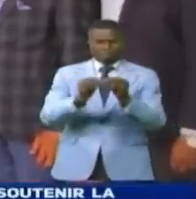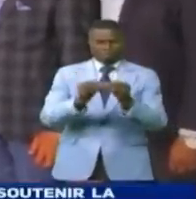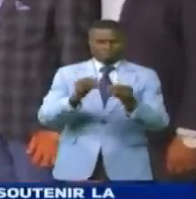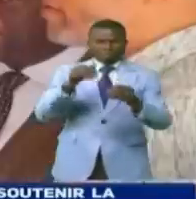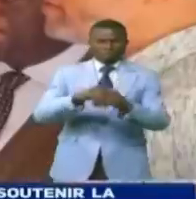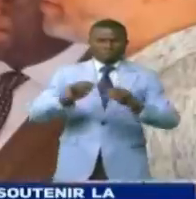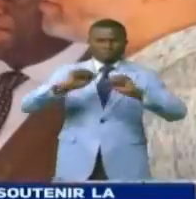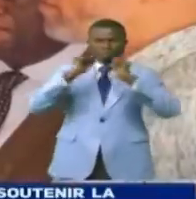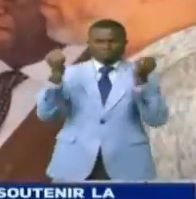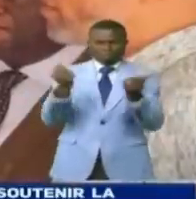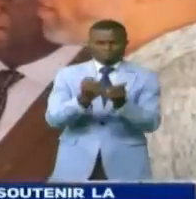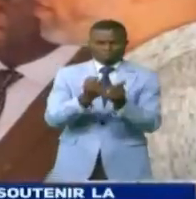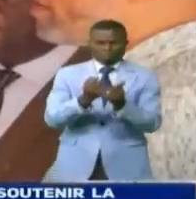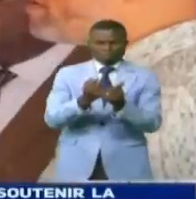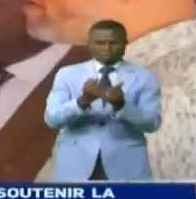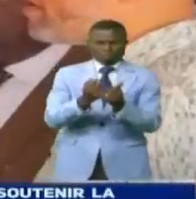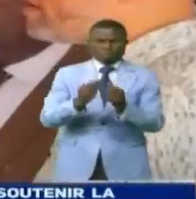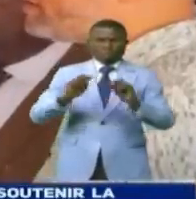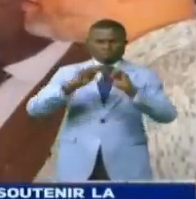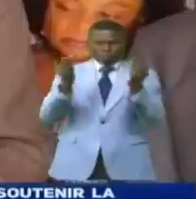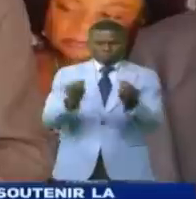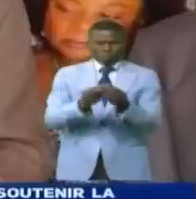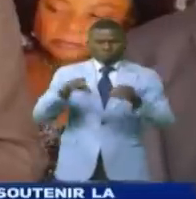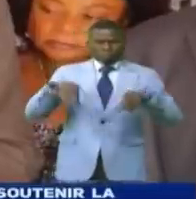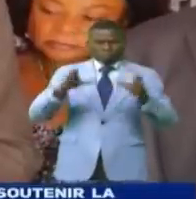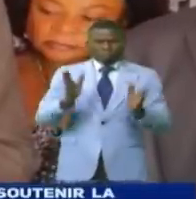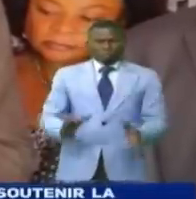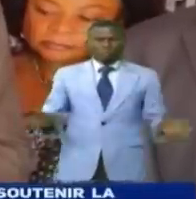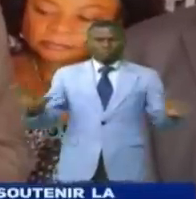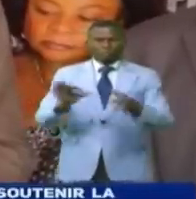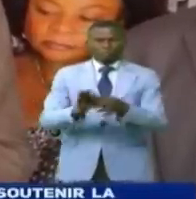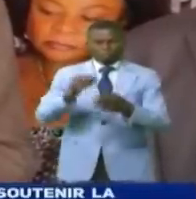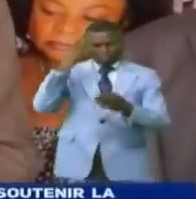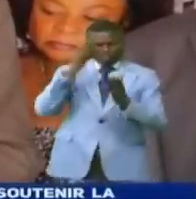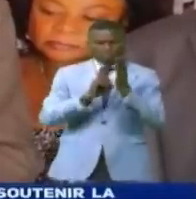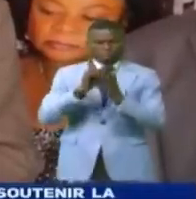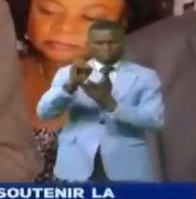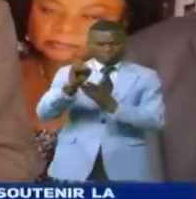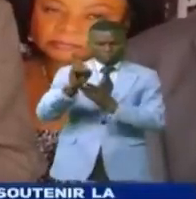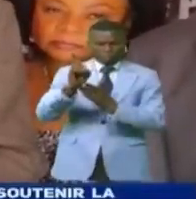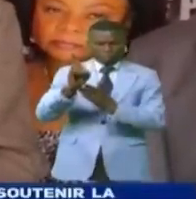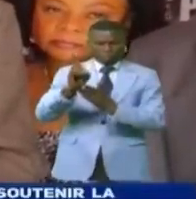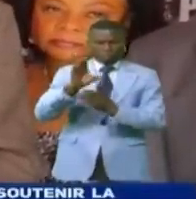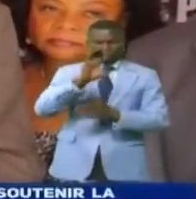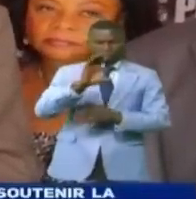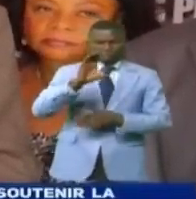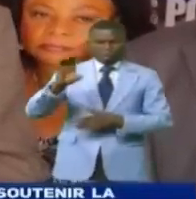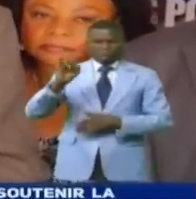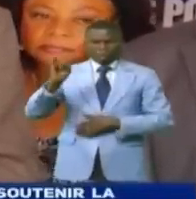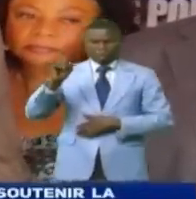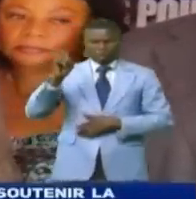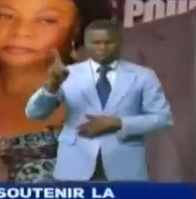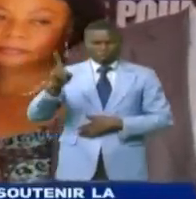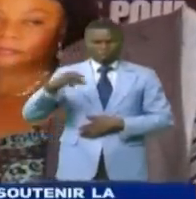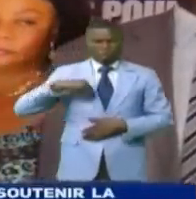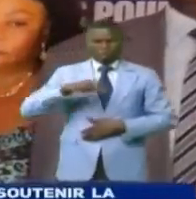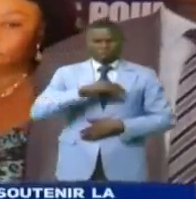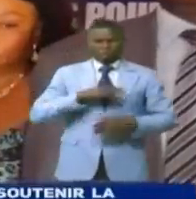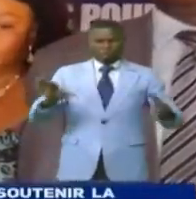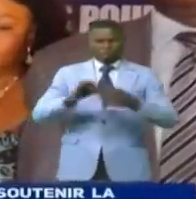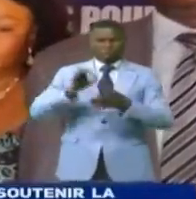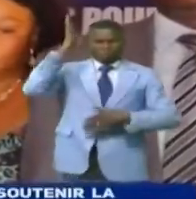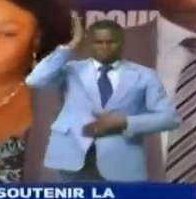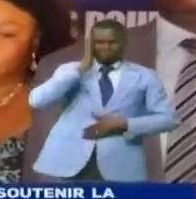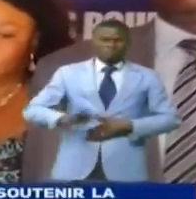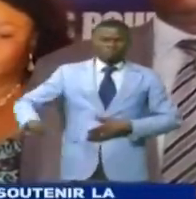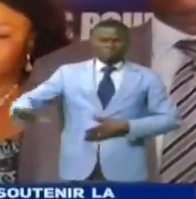des associations Consortium des Congolais Unis pour le Développement, CCUD en sigle, membre de l'Union Sacrée de la